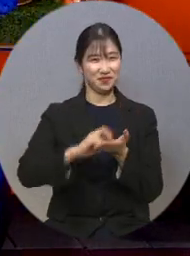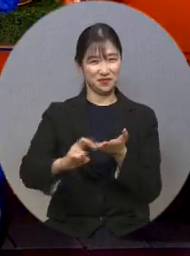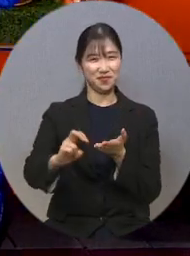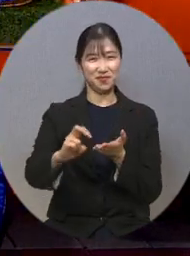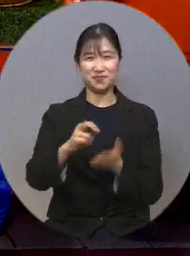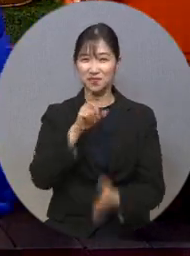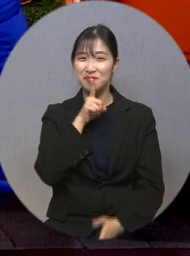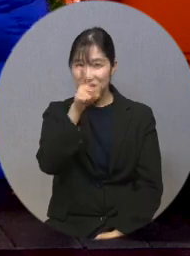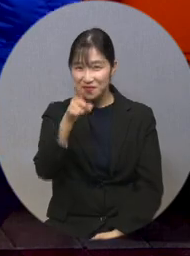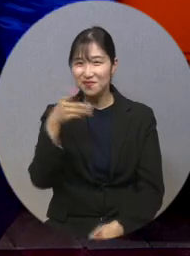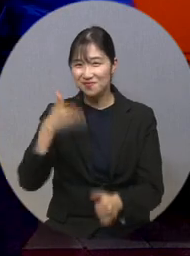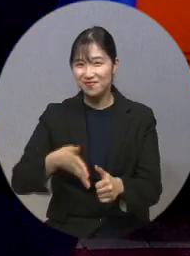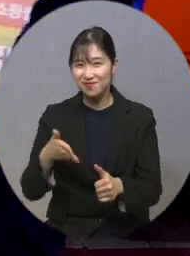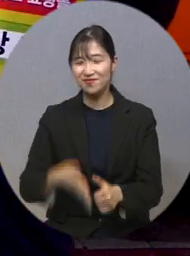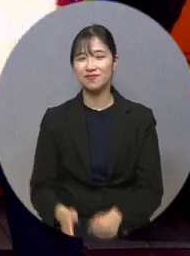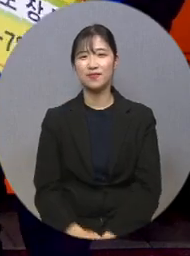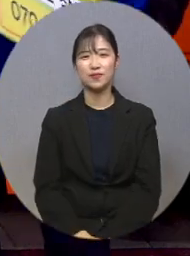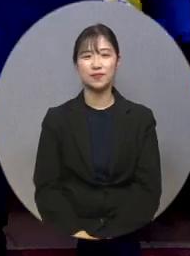왜 가져?